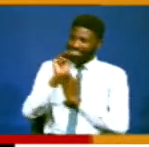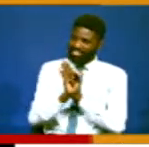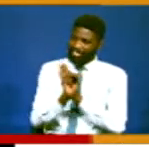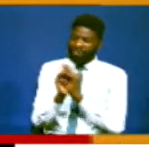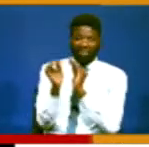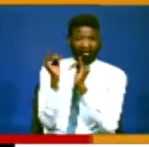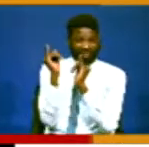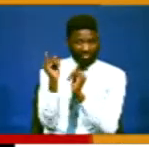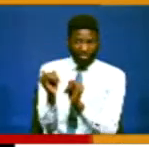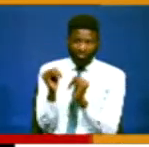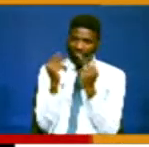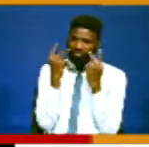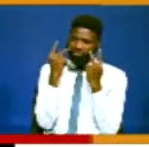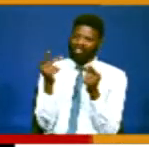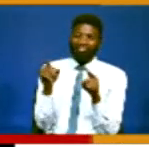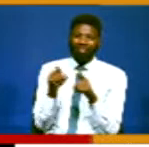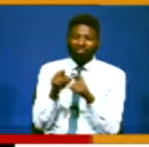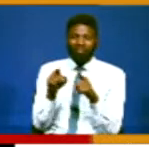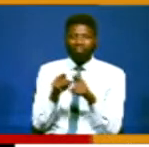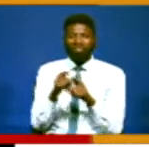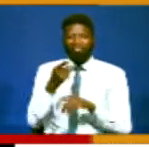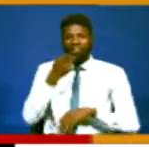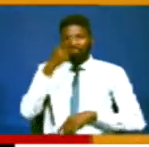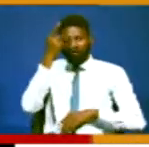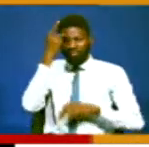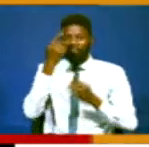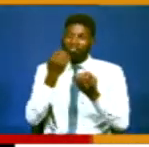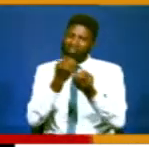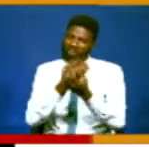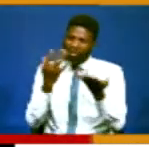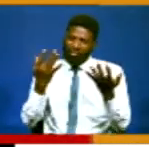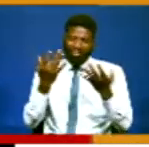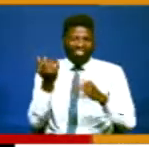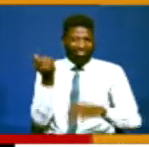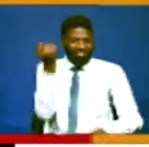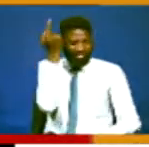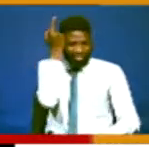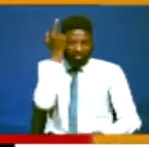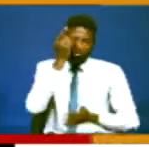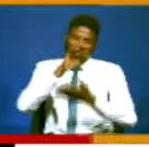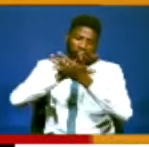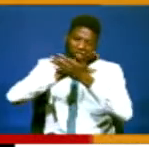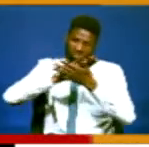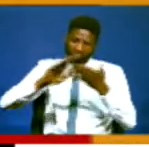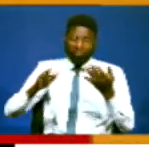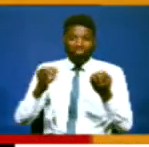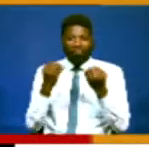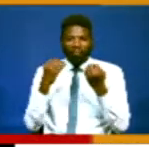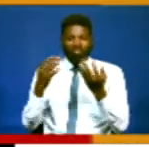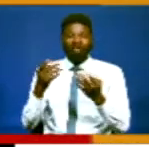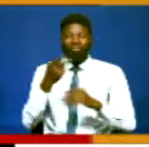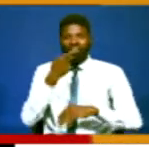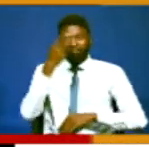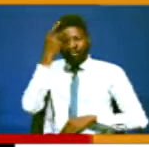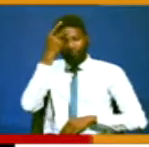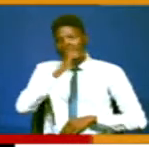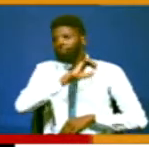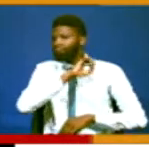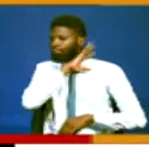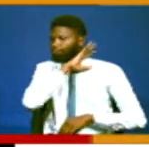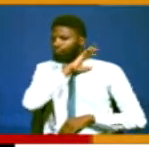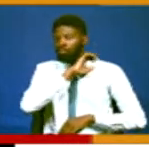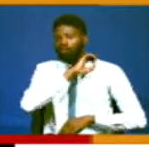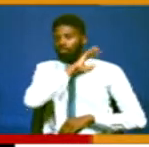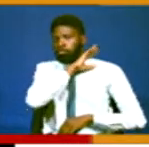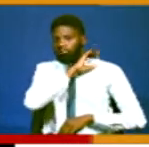imeonekana kukanganya sana wazazi. Ndio wengi wanaonekana kutoa lalama zao kuhusiana na